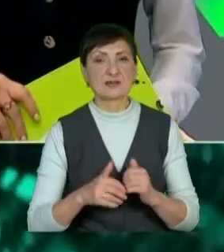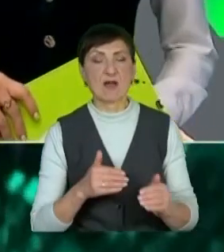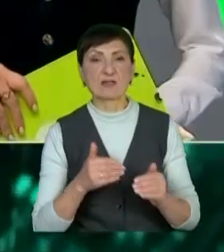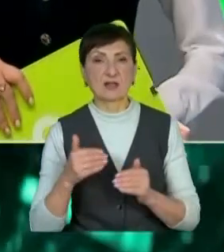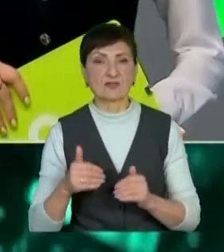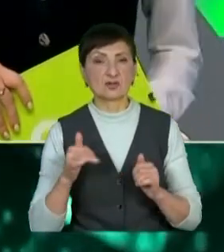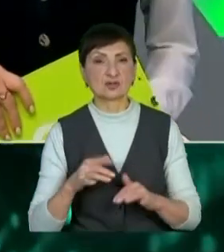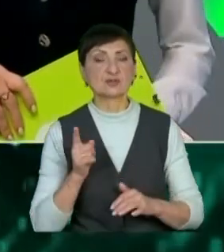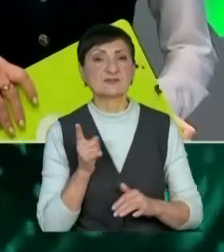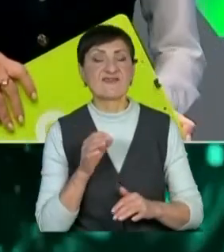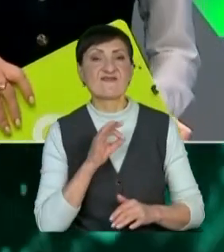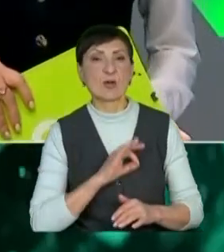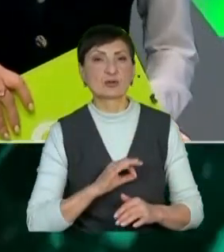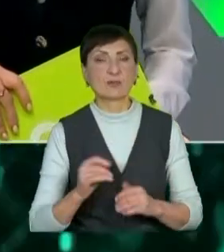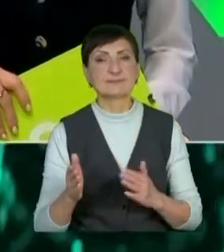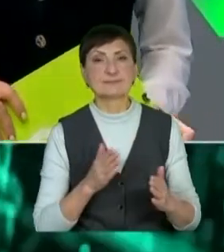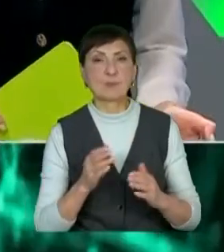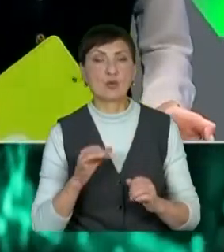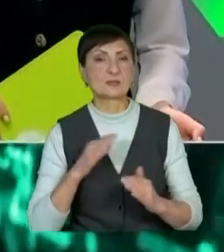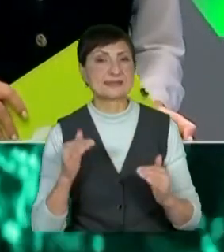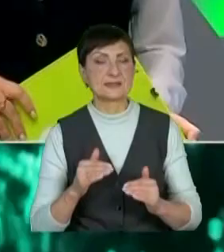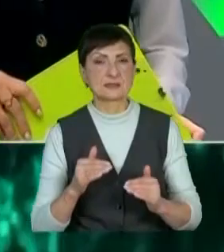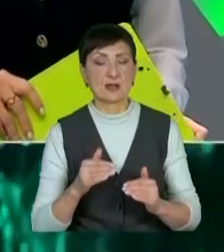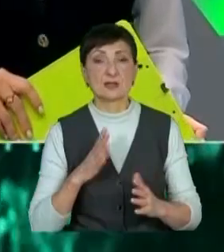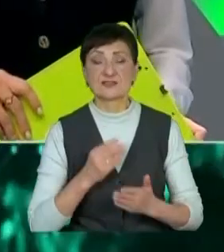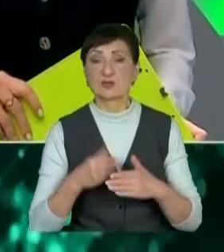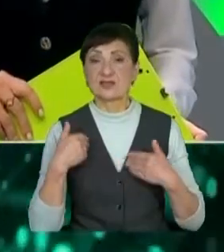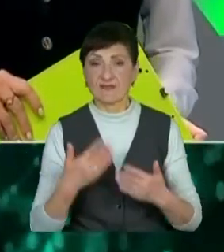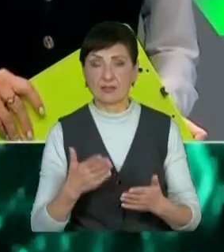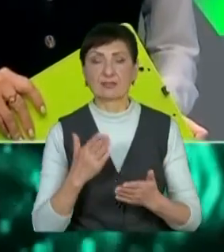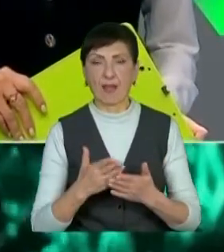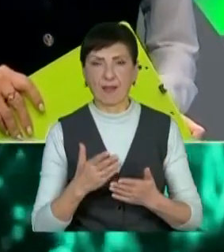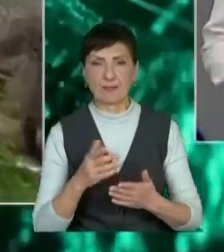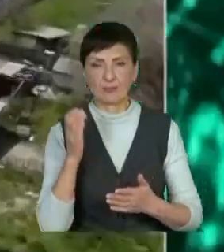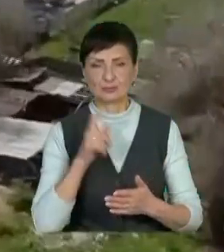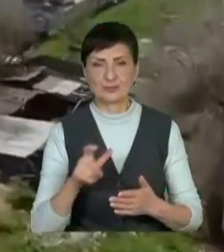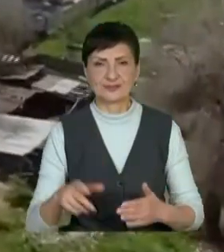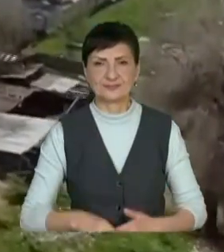решение, ожидая выгоды от колебаний рынка. Свой совет по этому поводу дали эксперты.